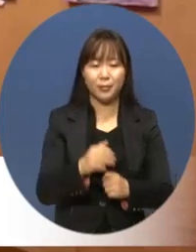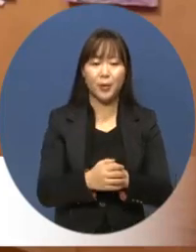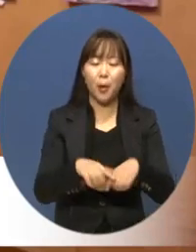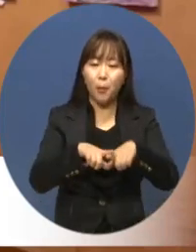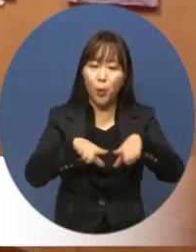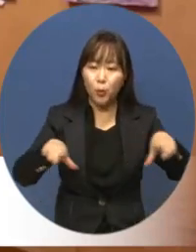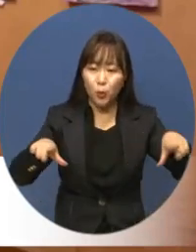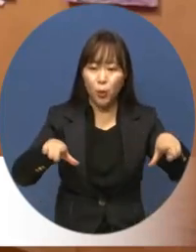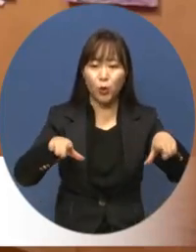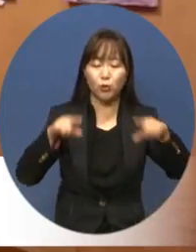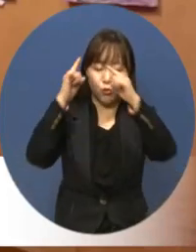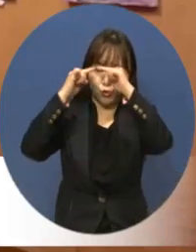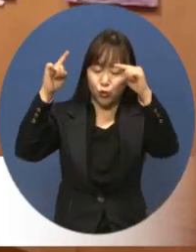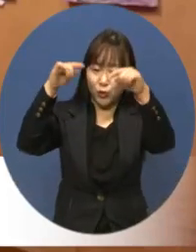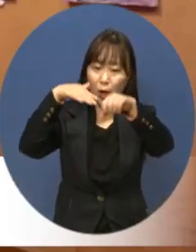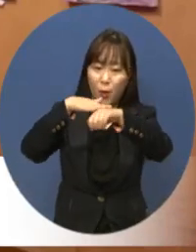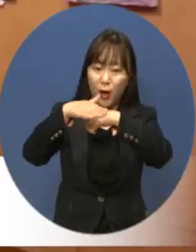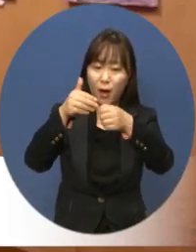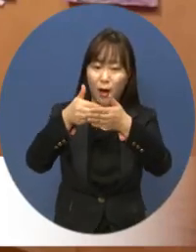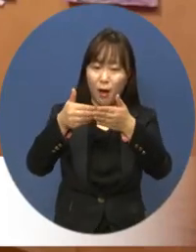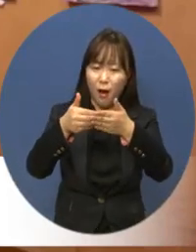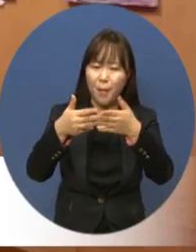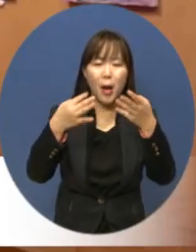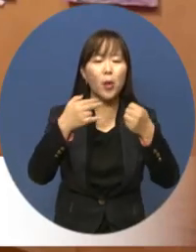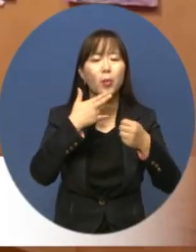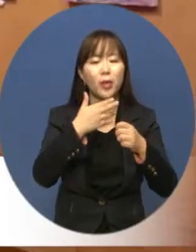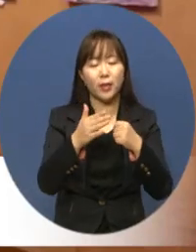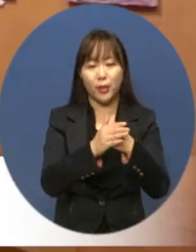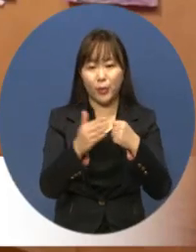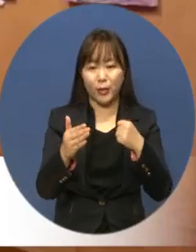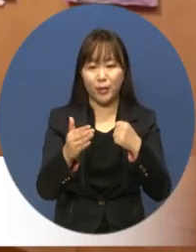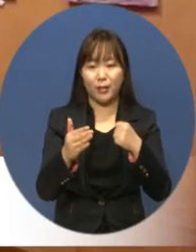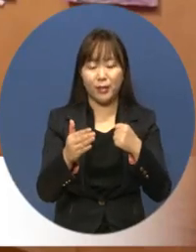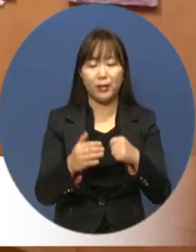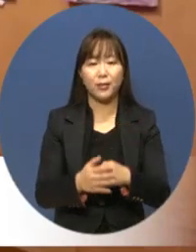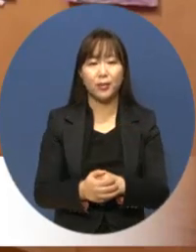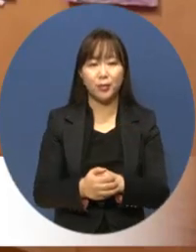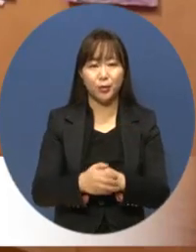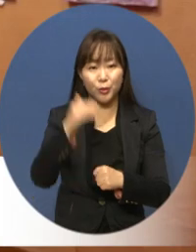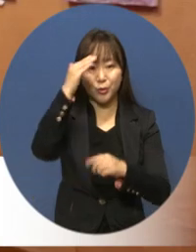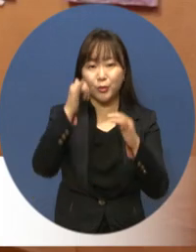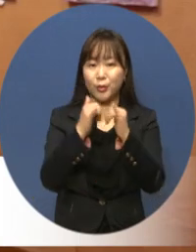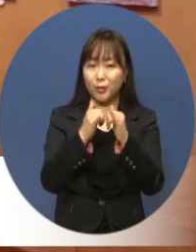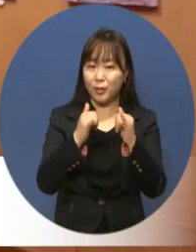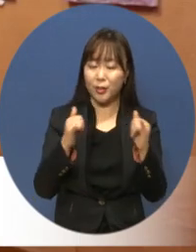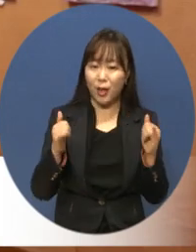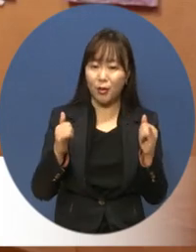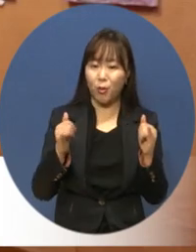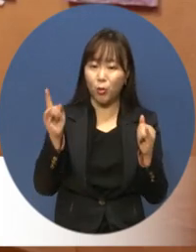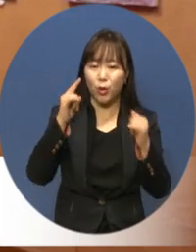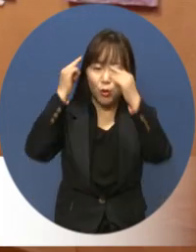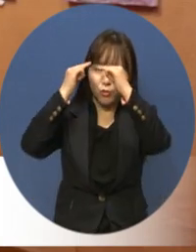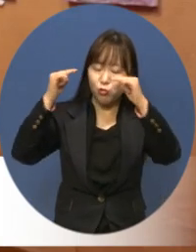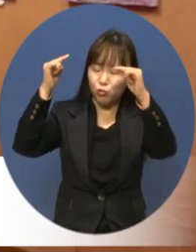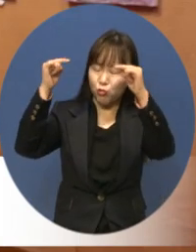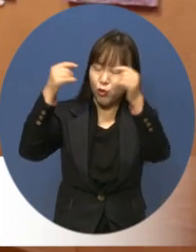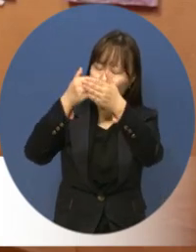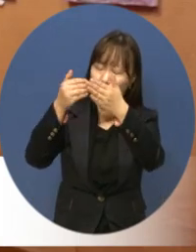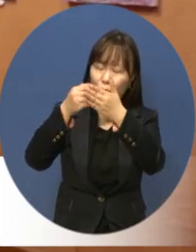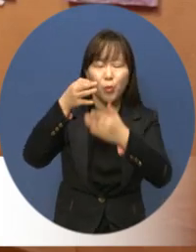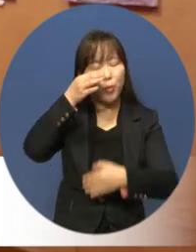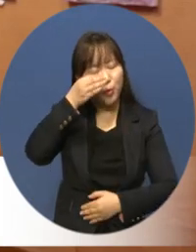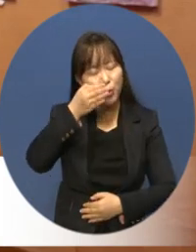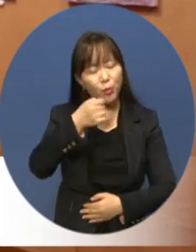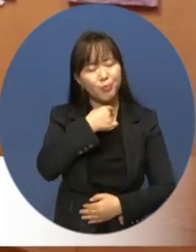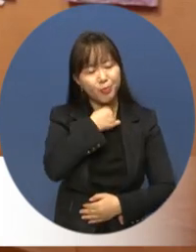보통 이제 추상하시는 분들이 그렇게 많지 않아서 많은 이제 그 관람객들에게 어떤 추상화도 좀